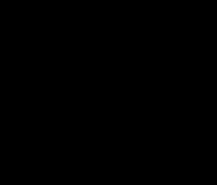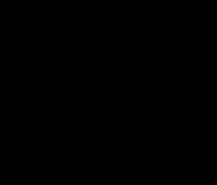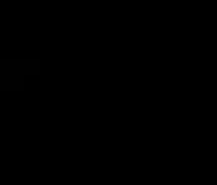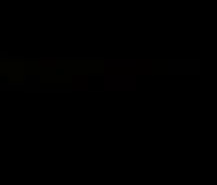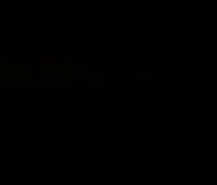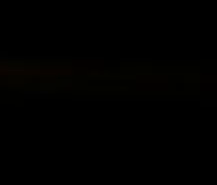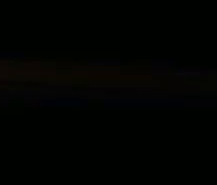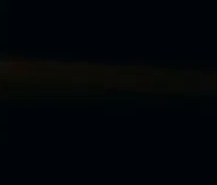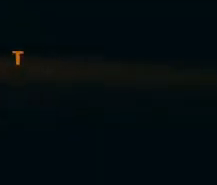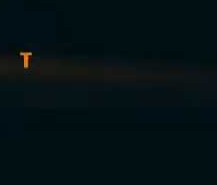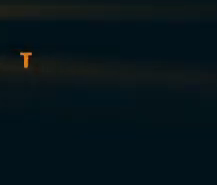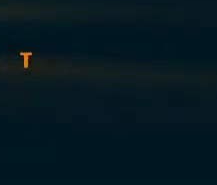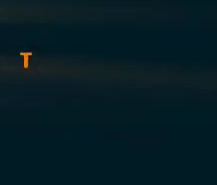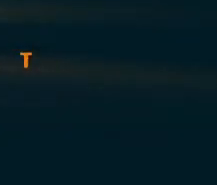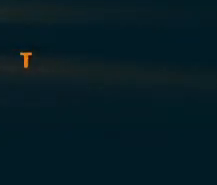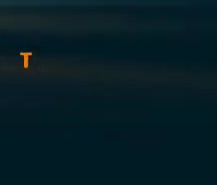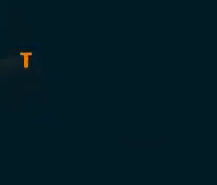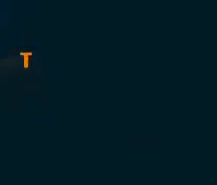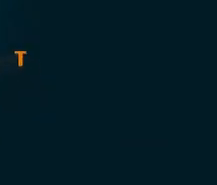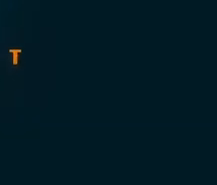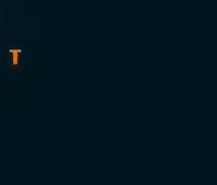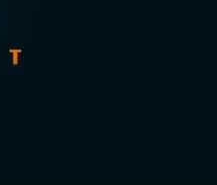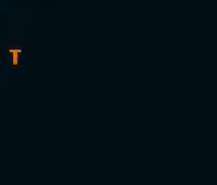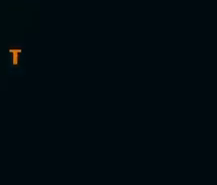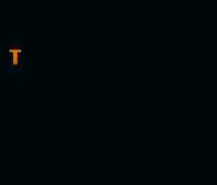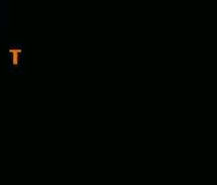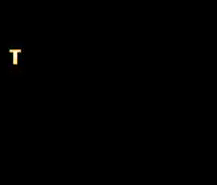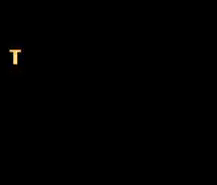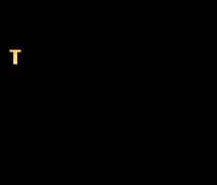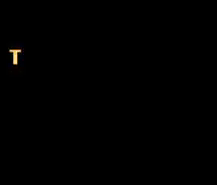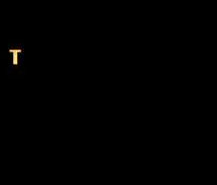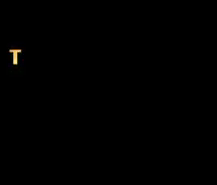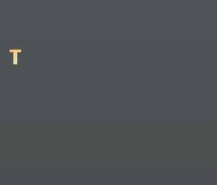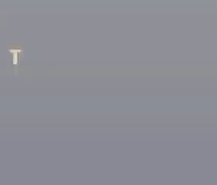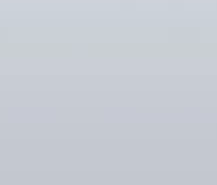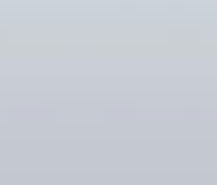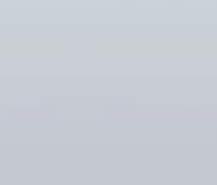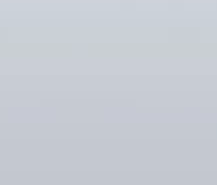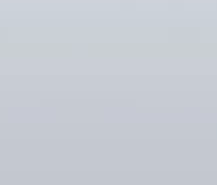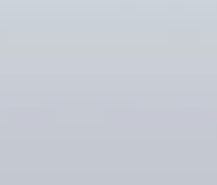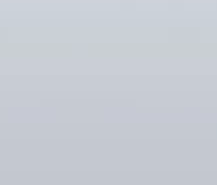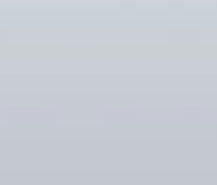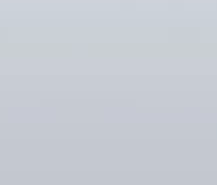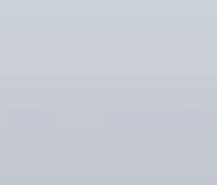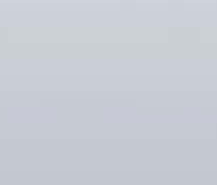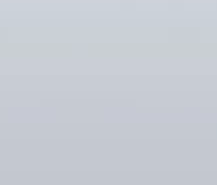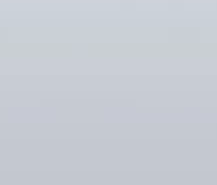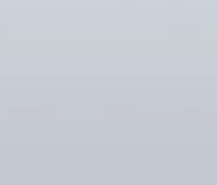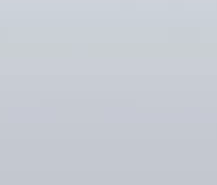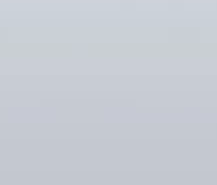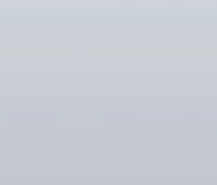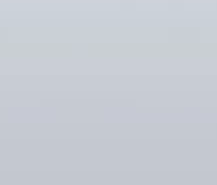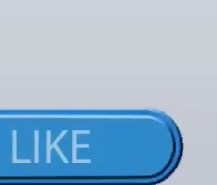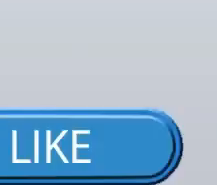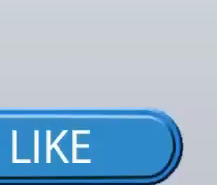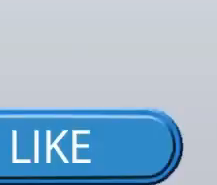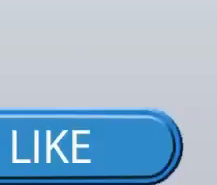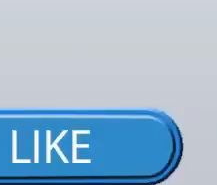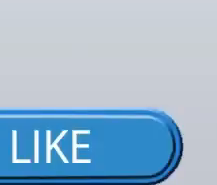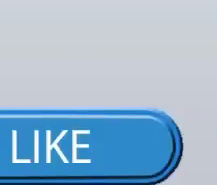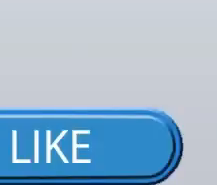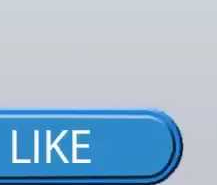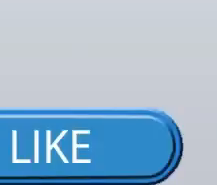Make your day right. Gilly Bonny Online TV. Kupata habari mpya na kwa haraka kila